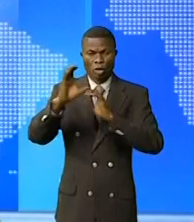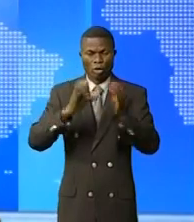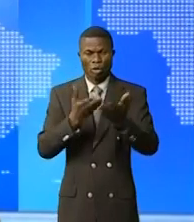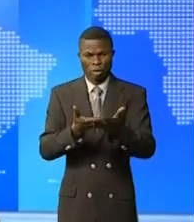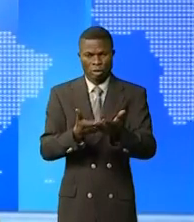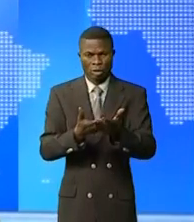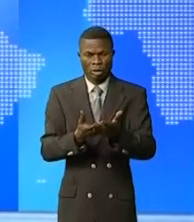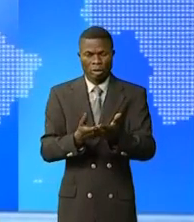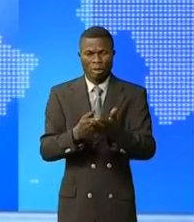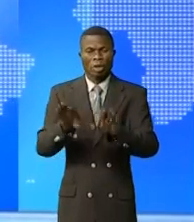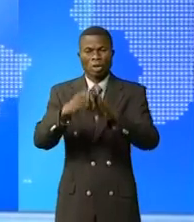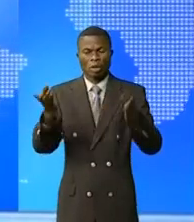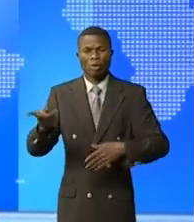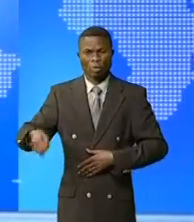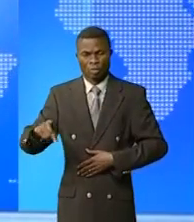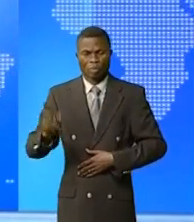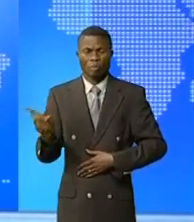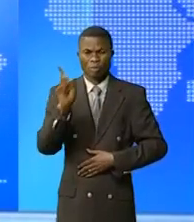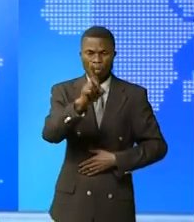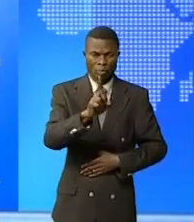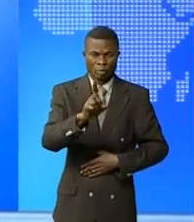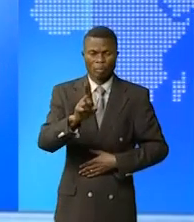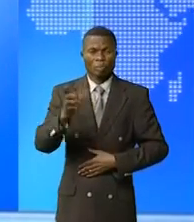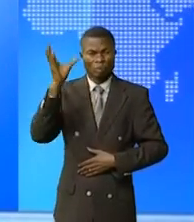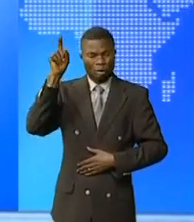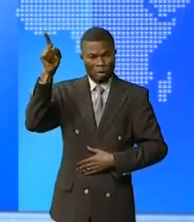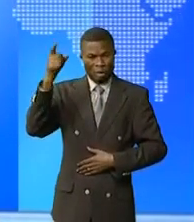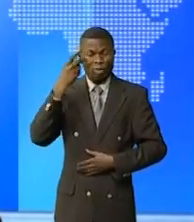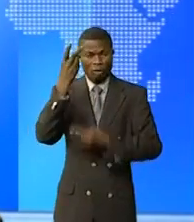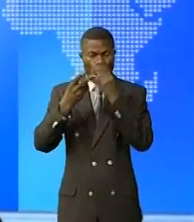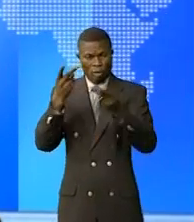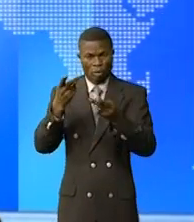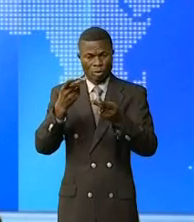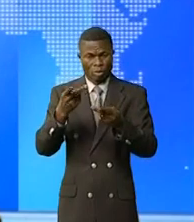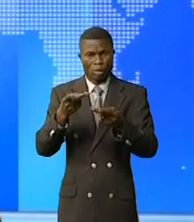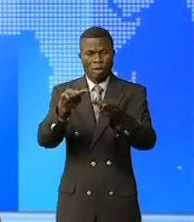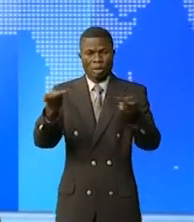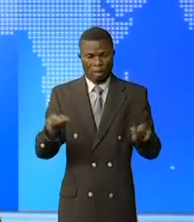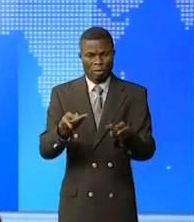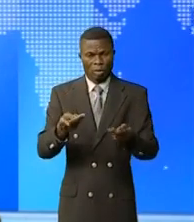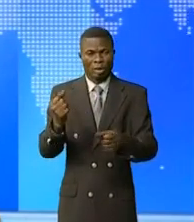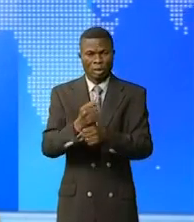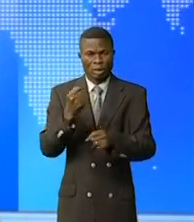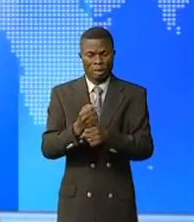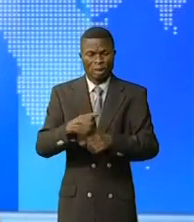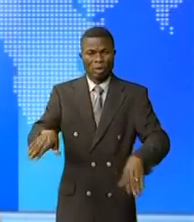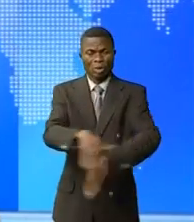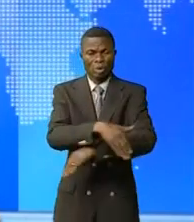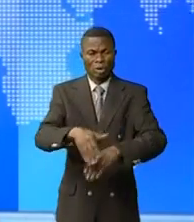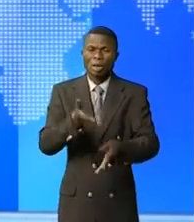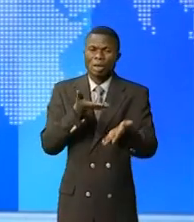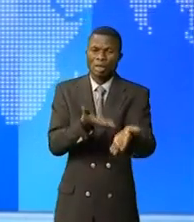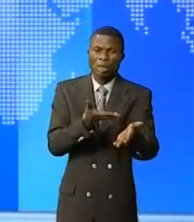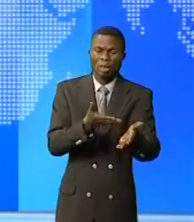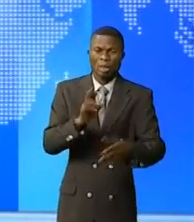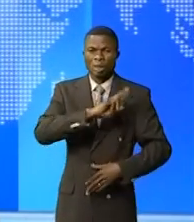Communication et de Désenclavement s'est rendu à Kasumbalesa où il a visité le port sec. Ce poste frontalier permet à